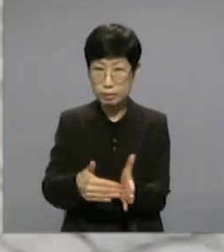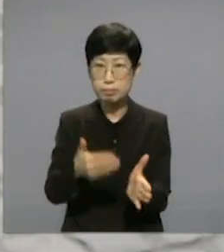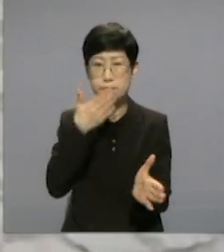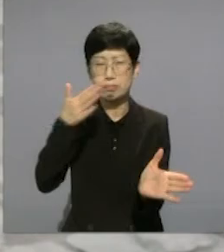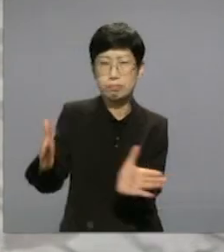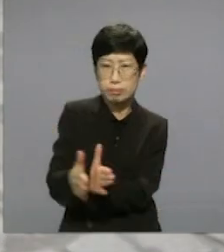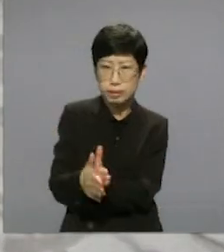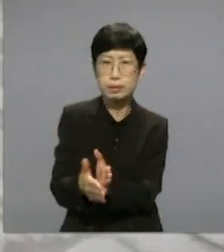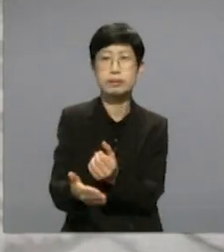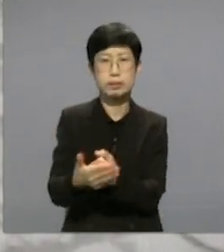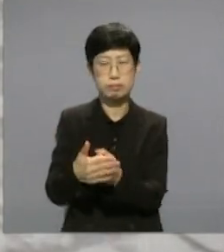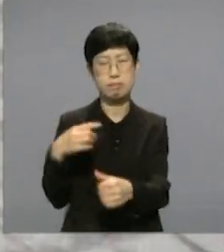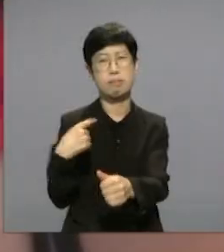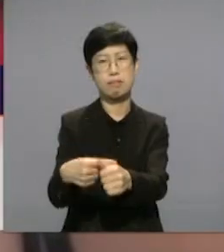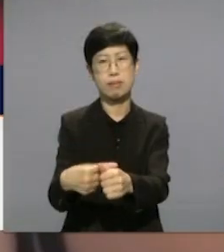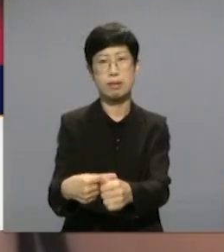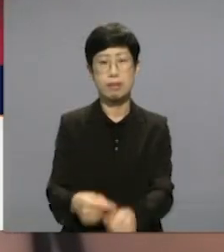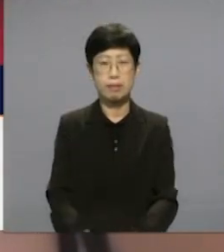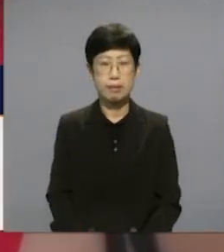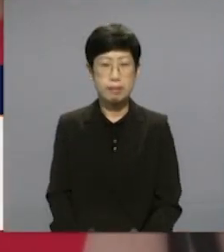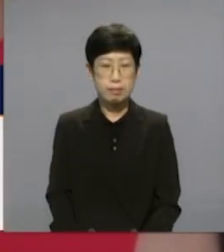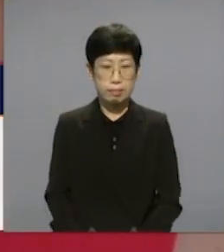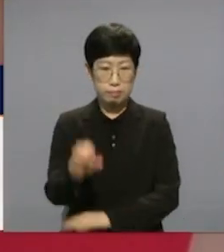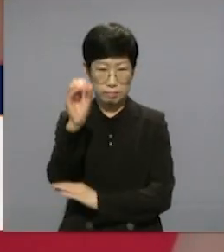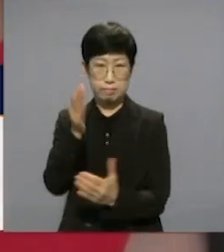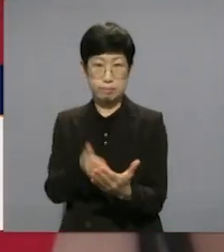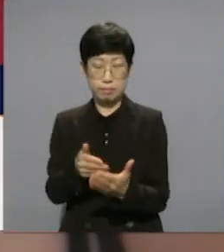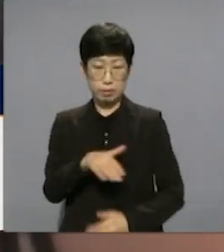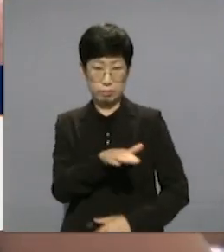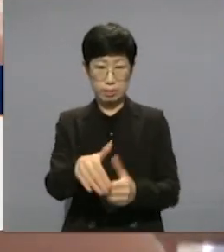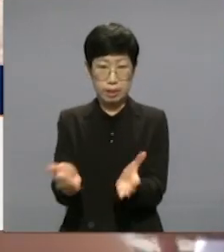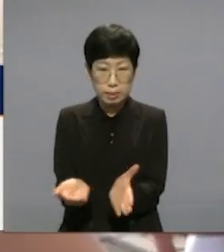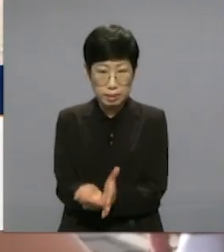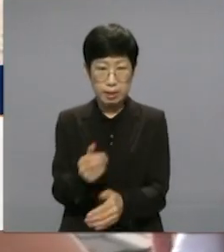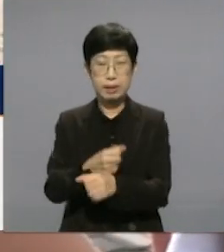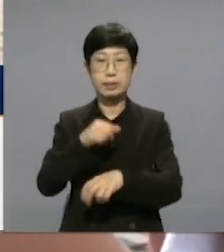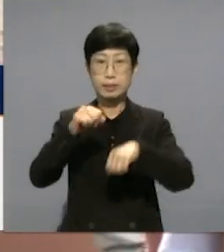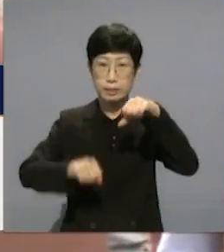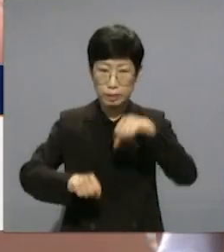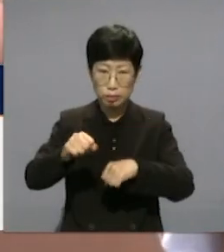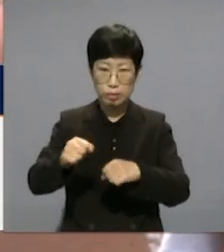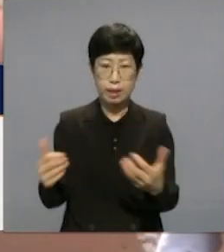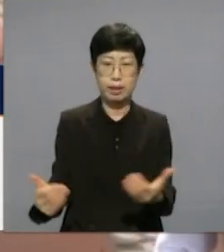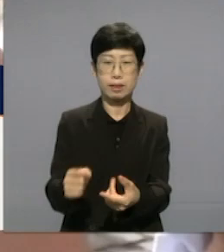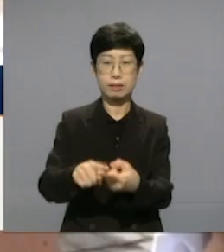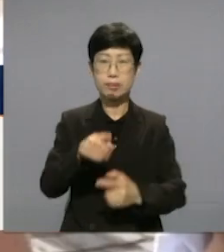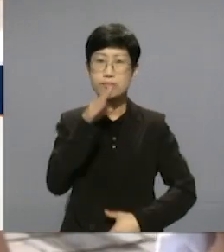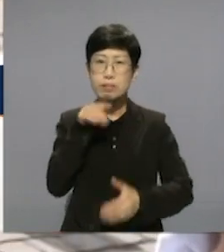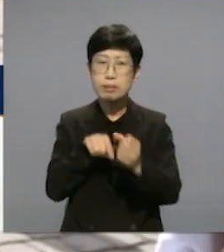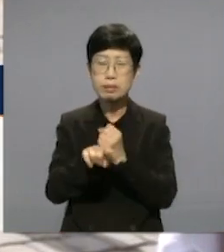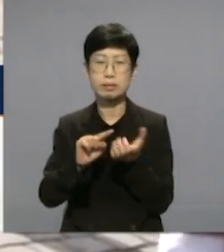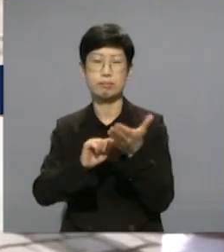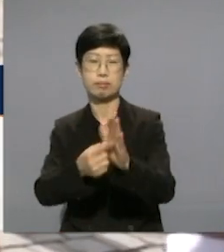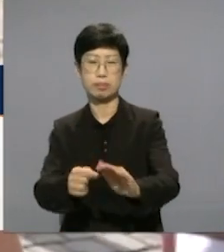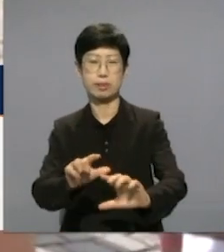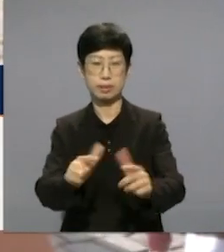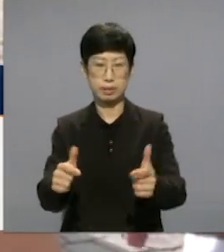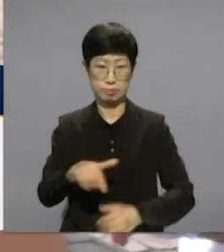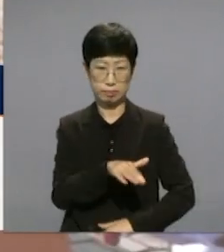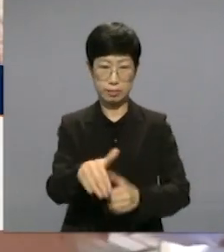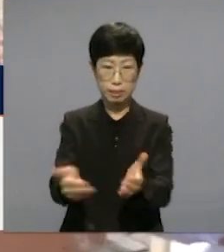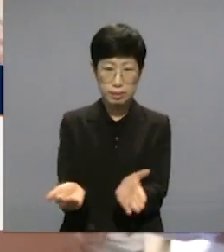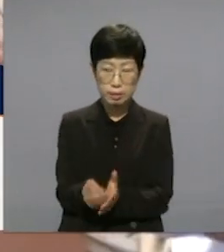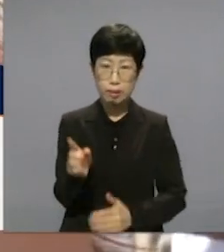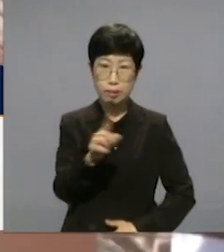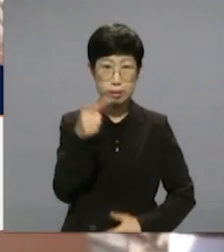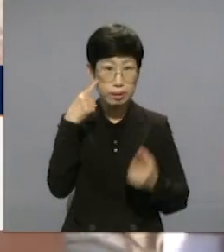있다고 비판합니다. Same time, I think this is also linked with the mediatic repression that we are facing because journalists are not